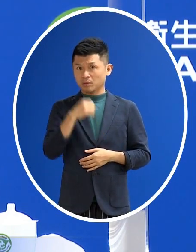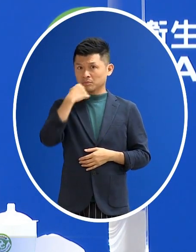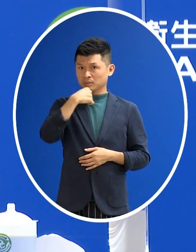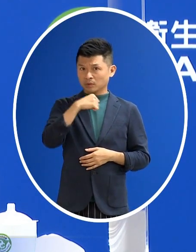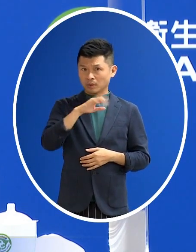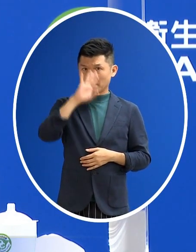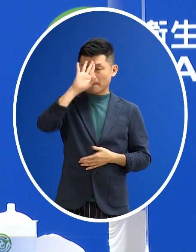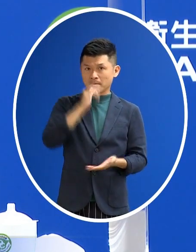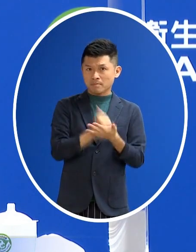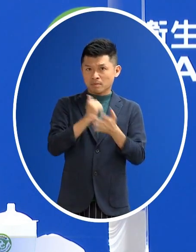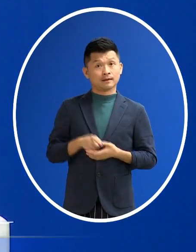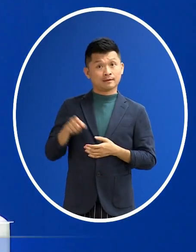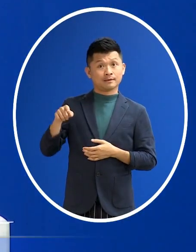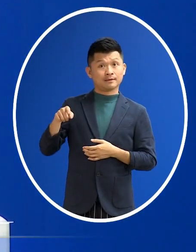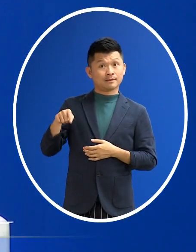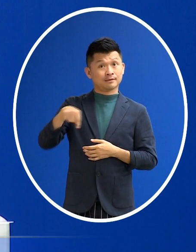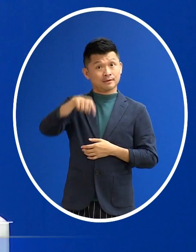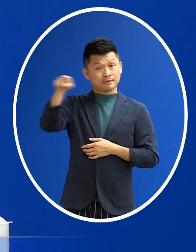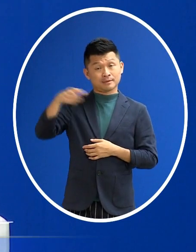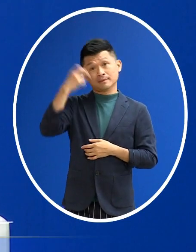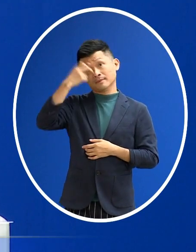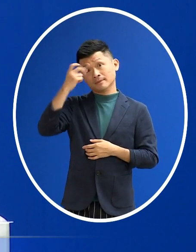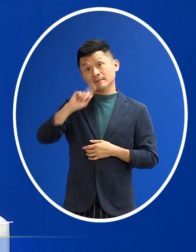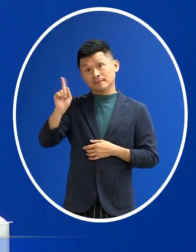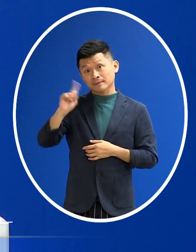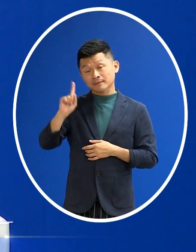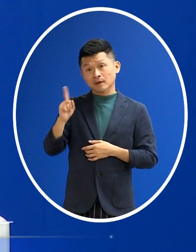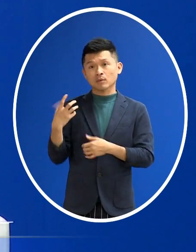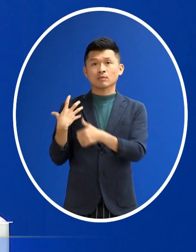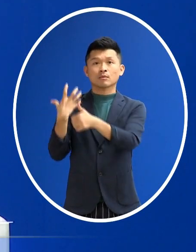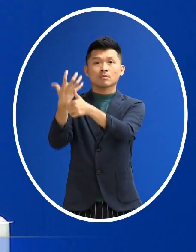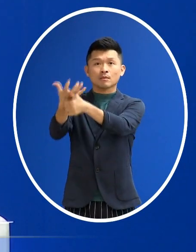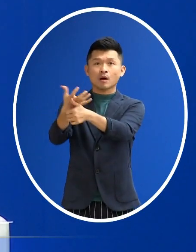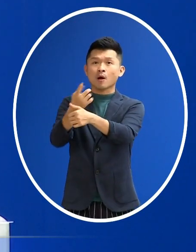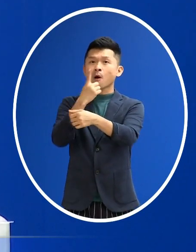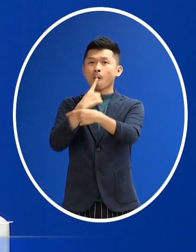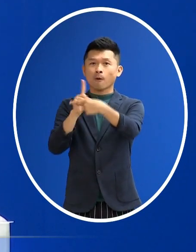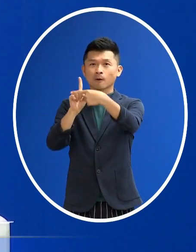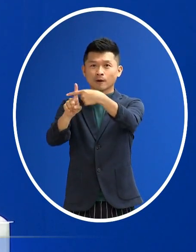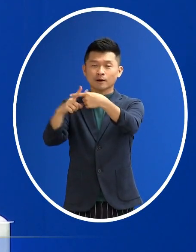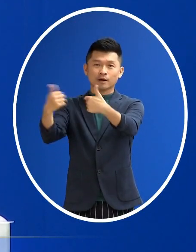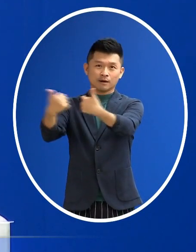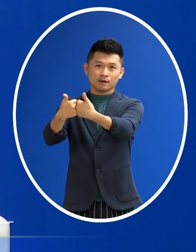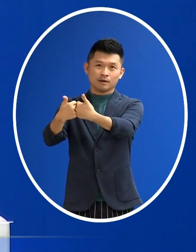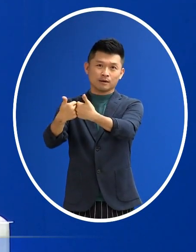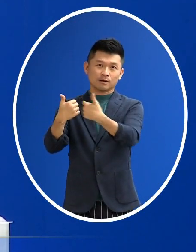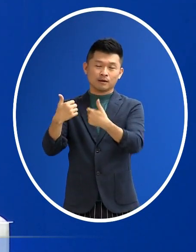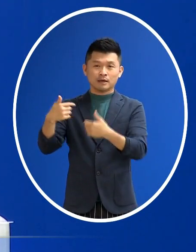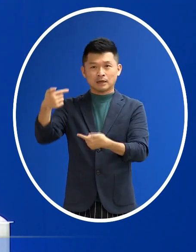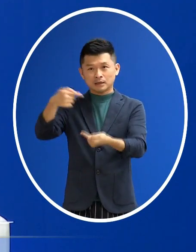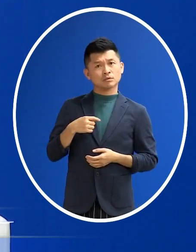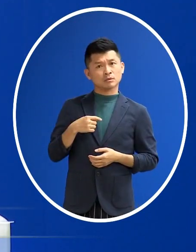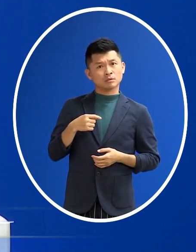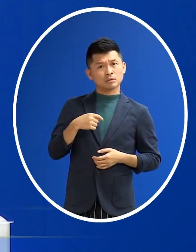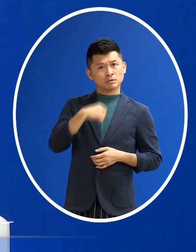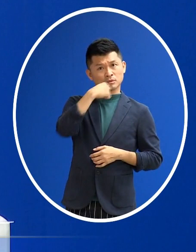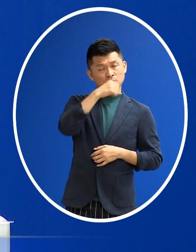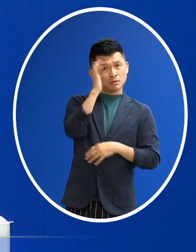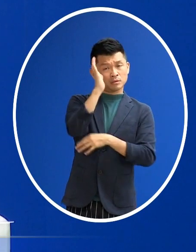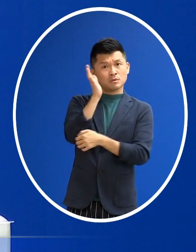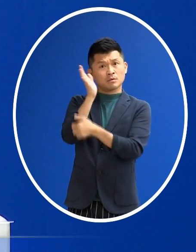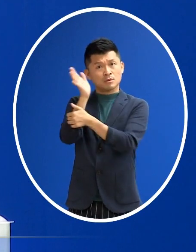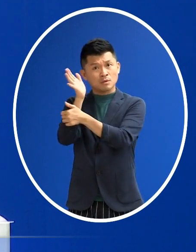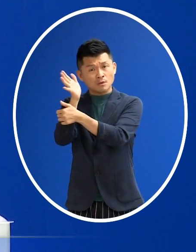是有很多的确诊的案例。 因为他们检验是外包给红十字会，所以他们也说他们的实验室都有认证，到底怎